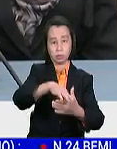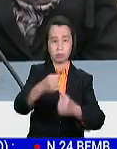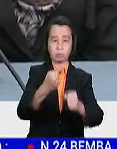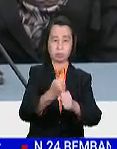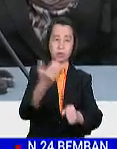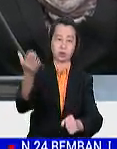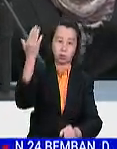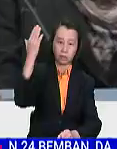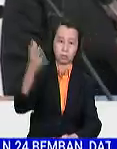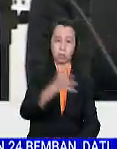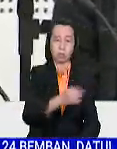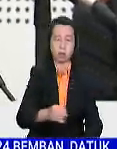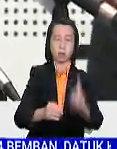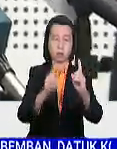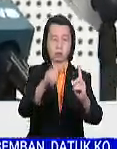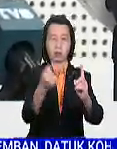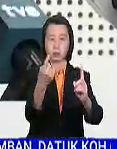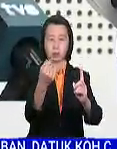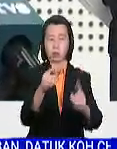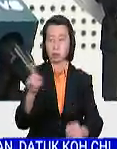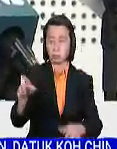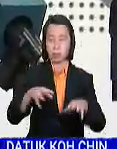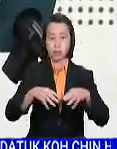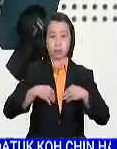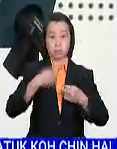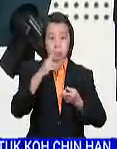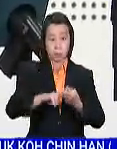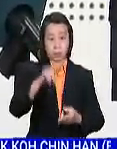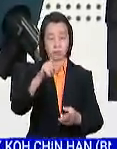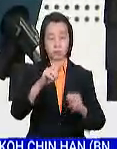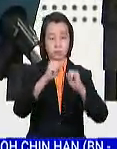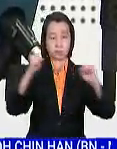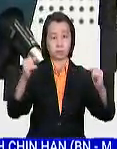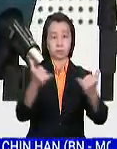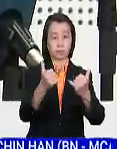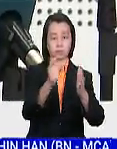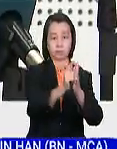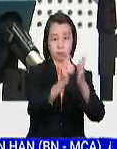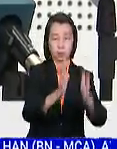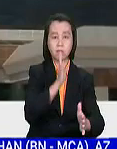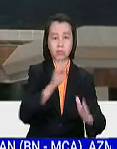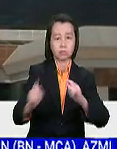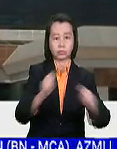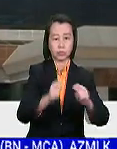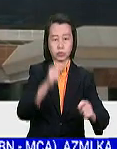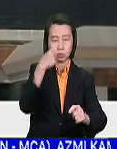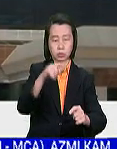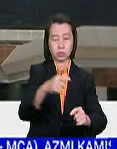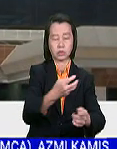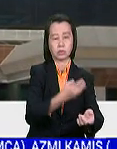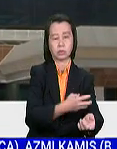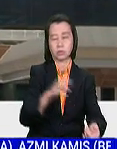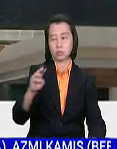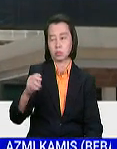lalu manakala pada satu novembrio menerima surat dari pada Sebuah firma gua main ia mengaku bertindak bagi PH Datu